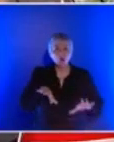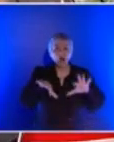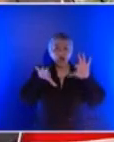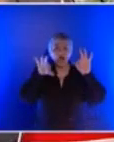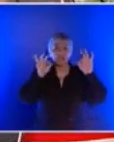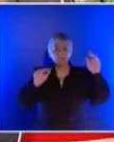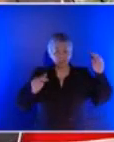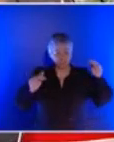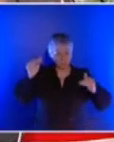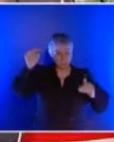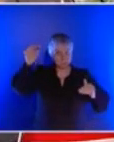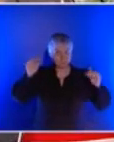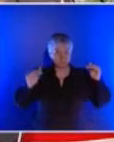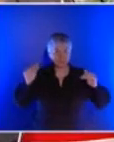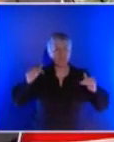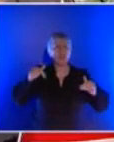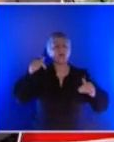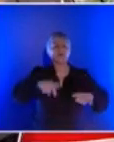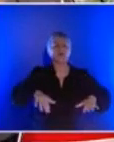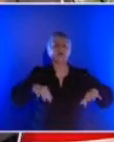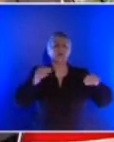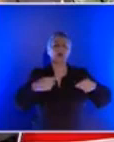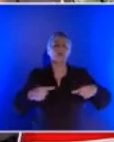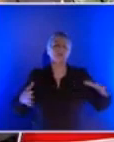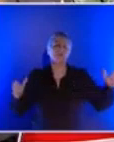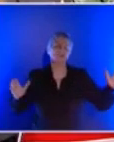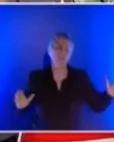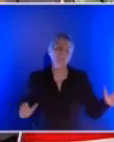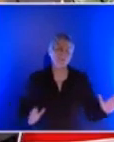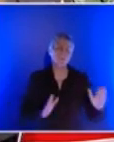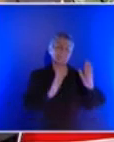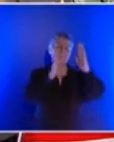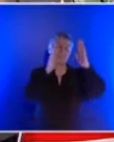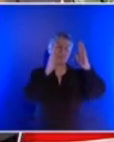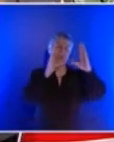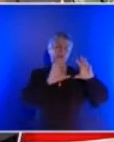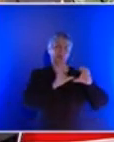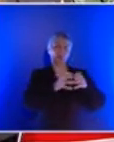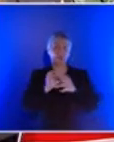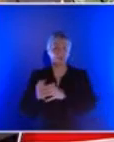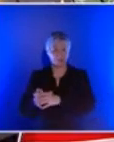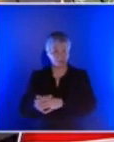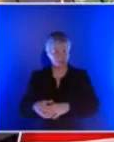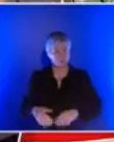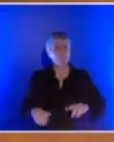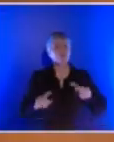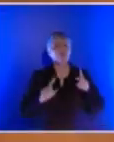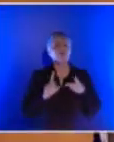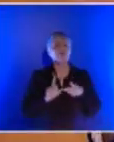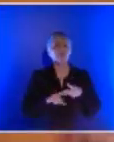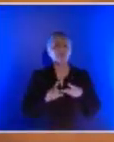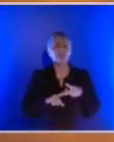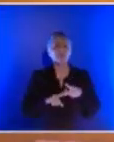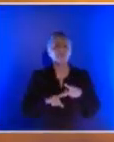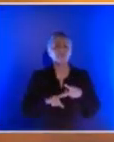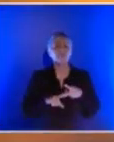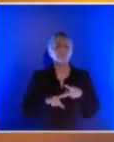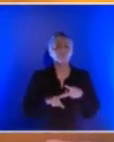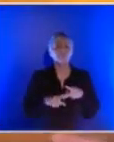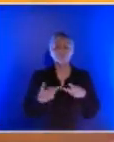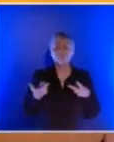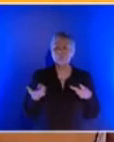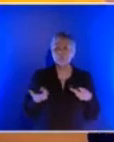αντίποδα της δεξιάς και στον αντίποδα της θέσης των αγορών. Η δεύτερη την είπε ήδη ο Αλέξης Τσίπρας. Θα συμμετέχουμε